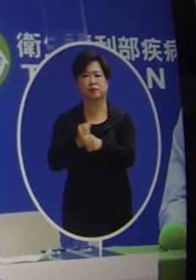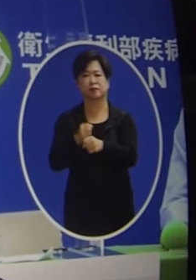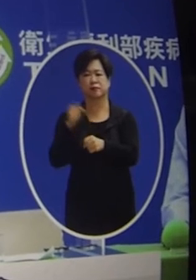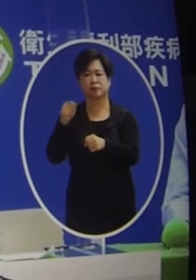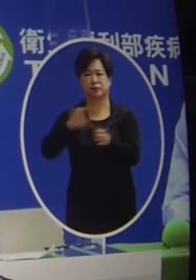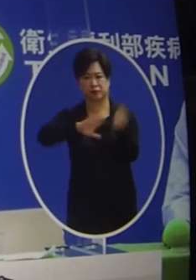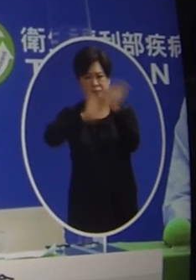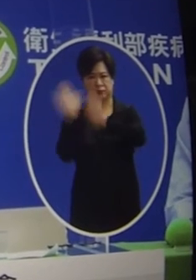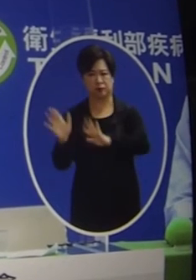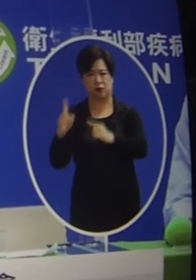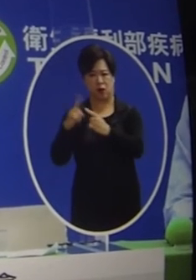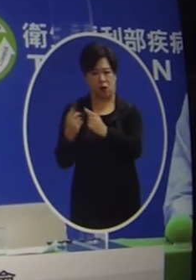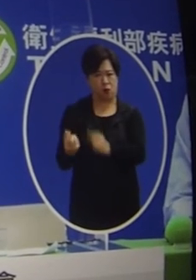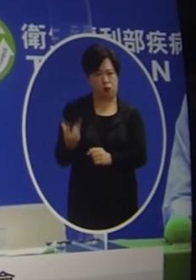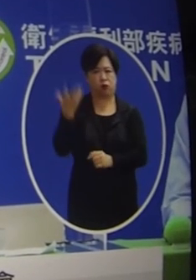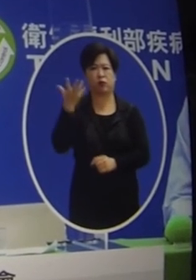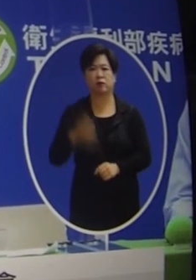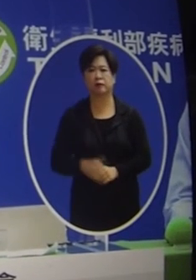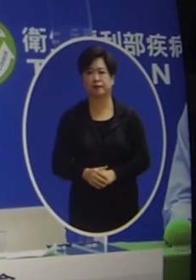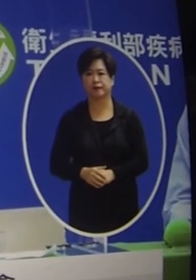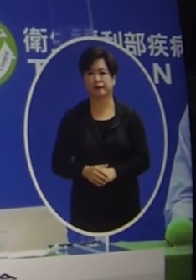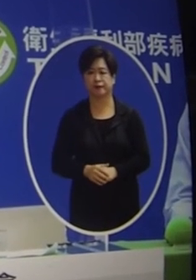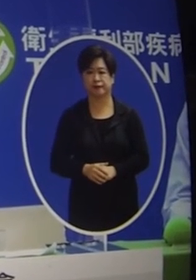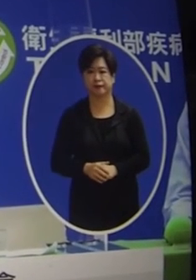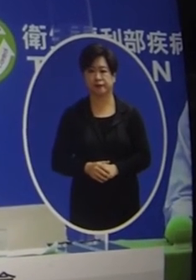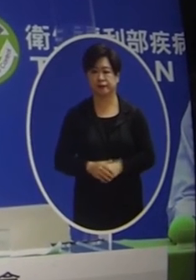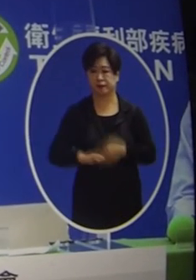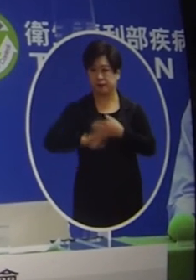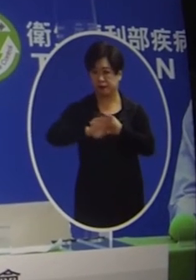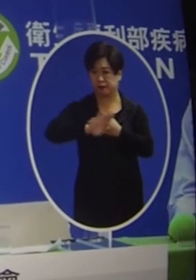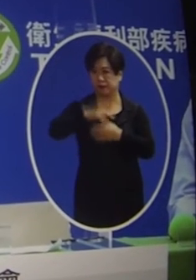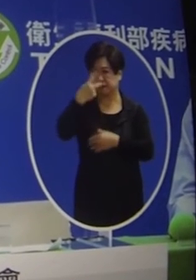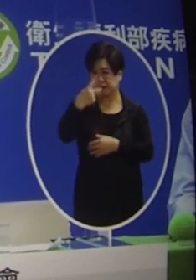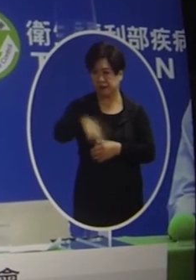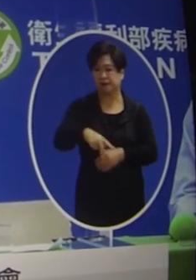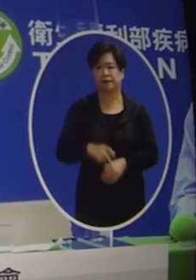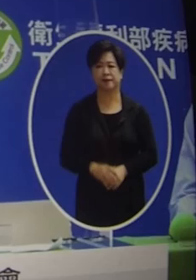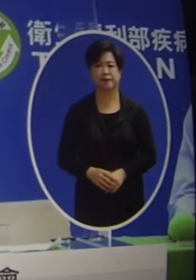加的案子比较多。那也另外哈、啊、也。